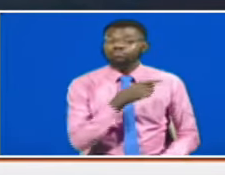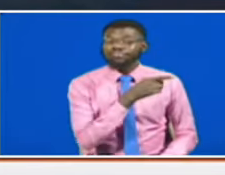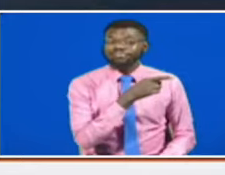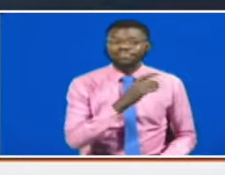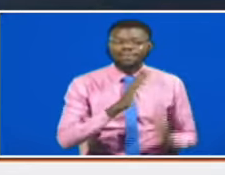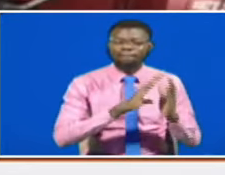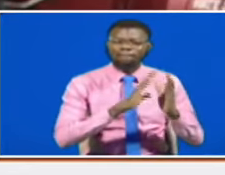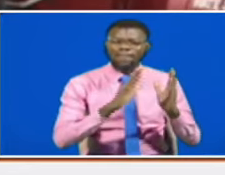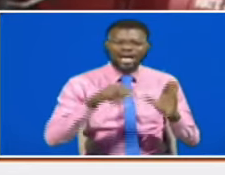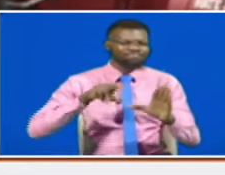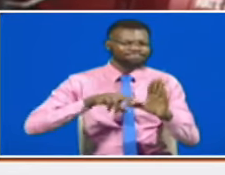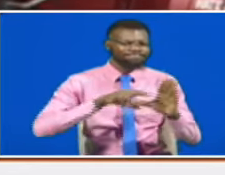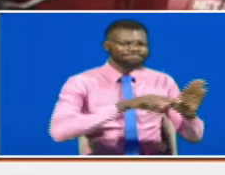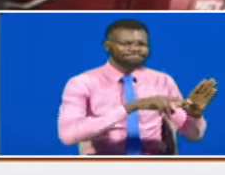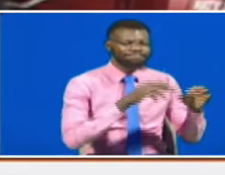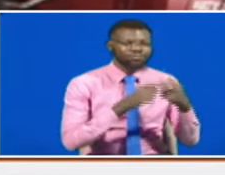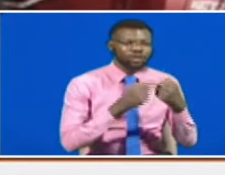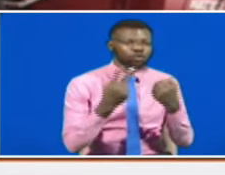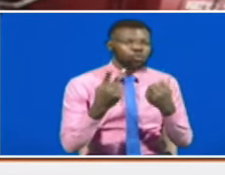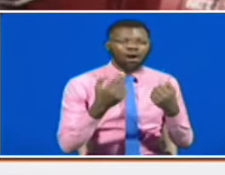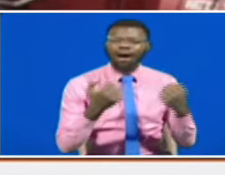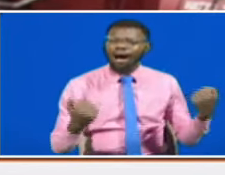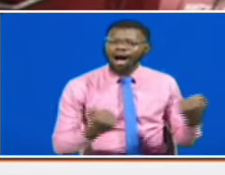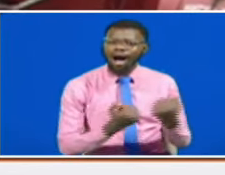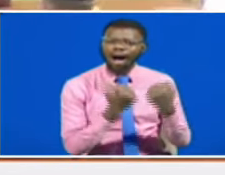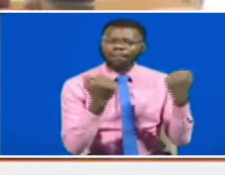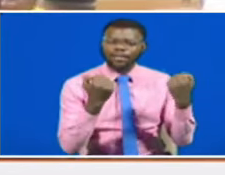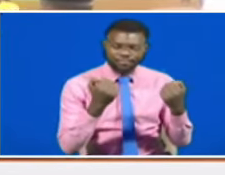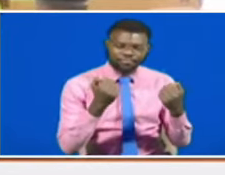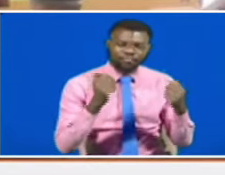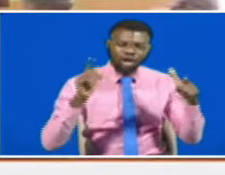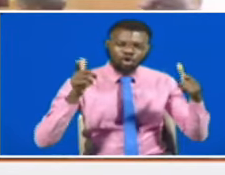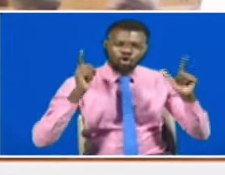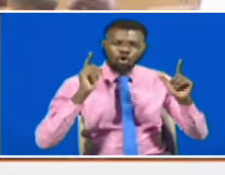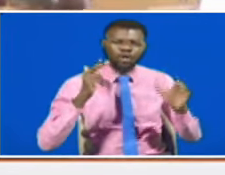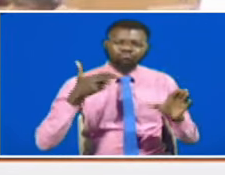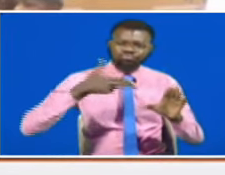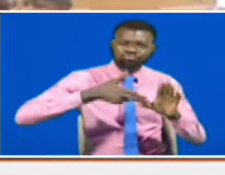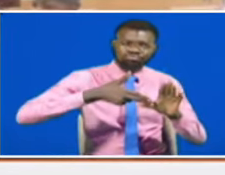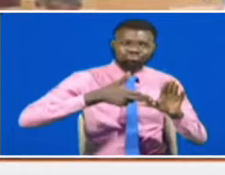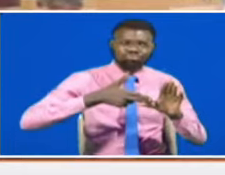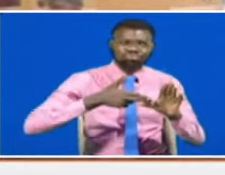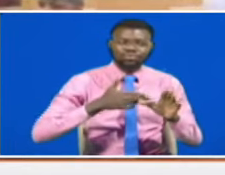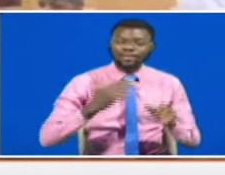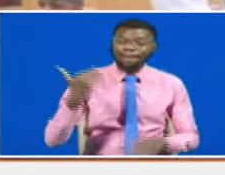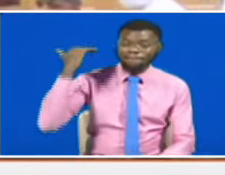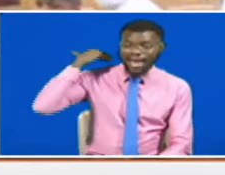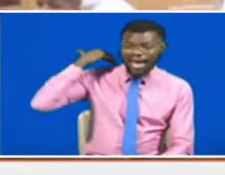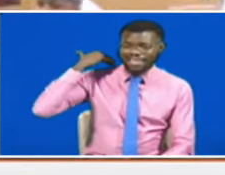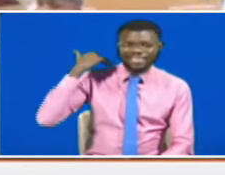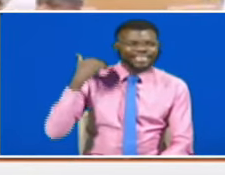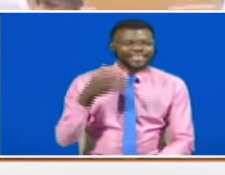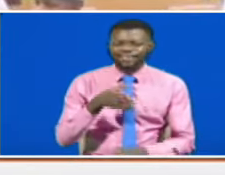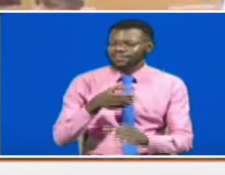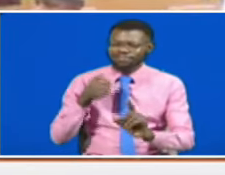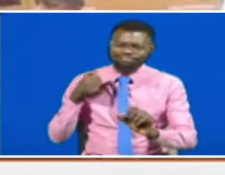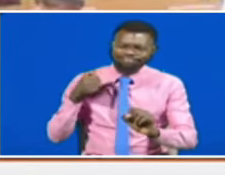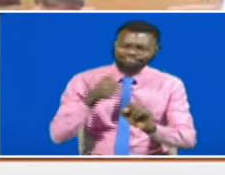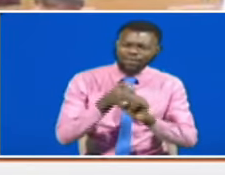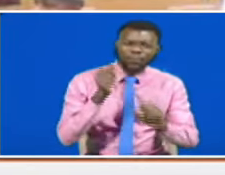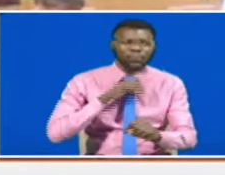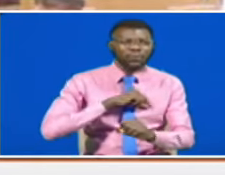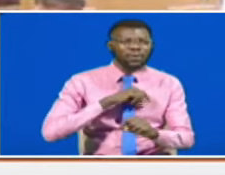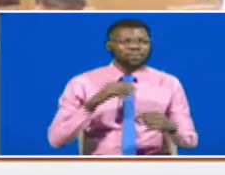na lori la mafuta lililokuwa limesimama kwa nyuma. Vifo ya watu wawili na majeruhi